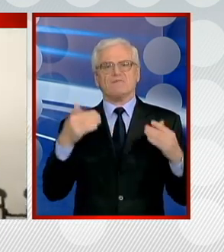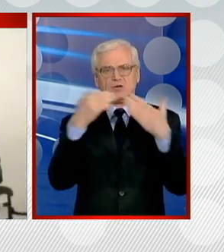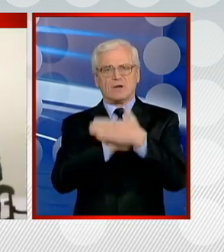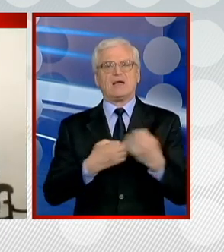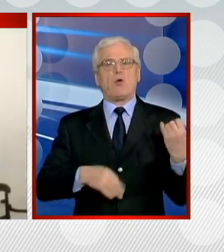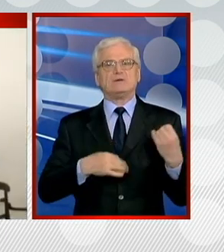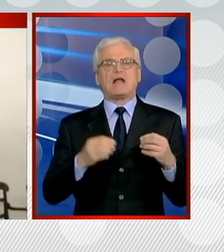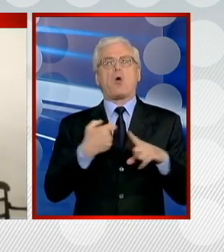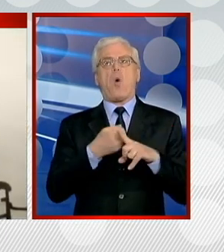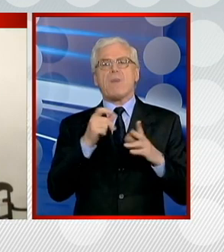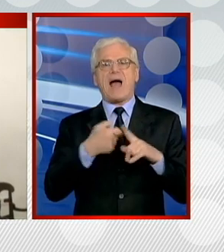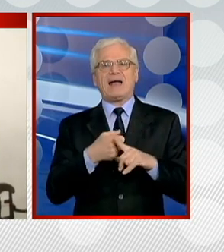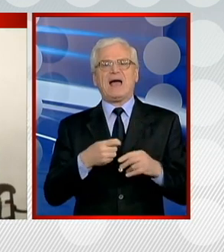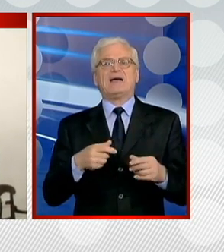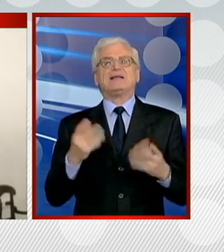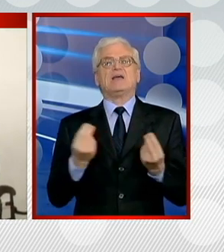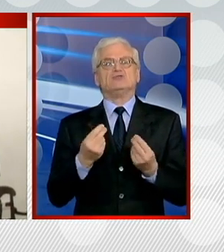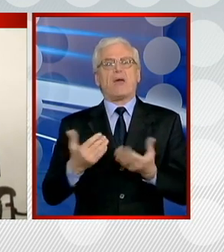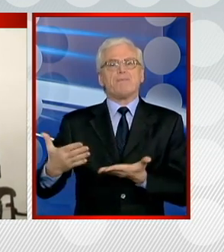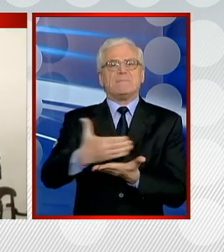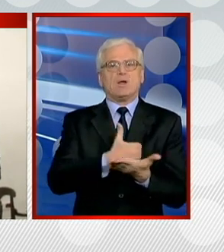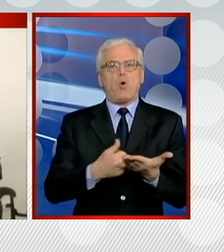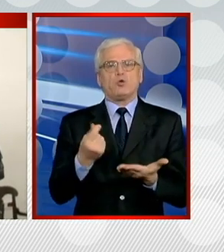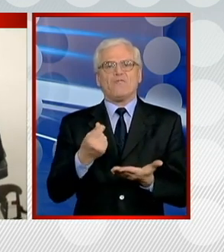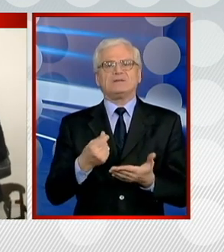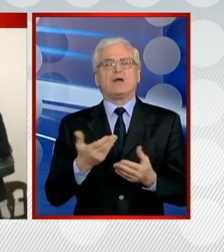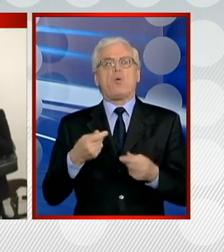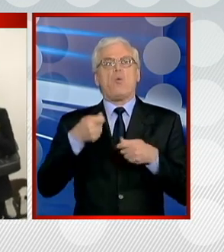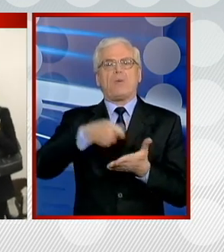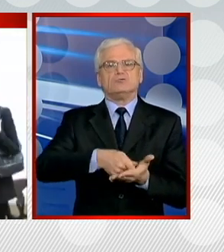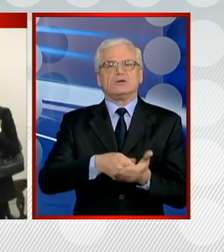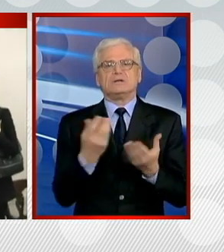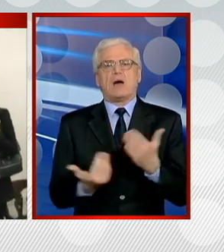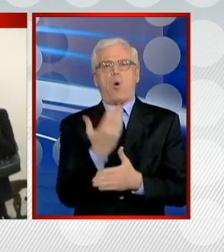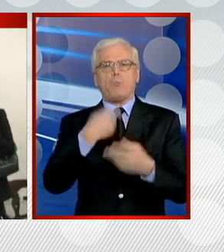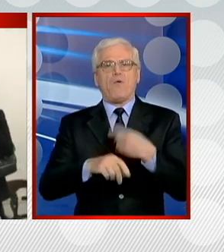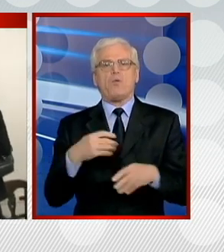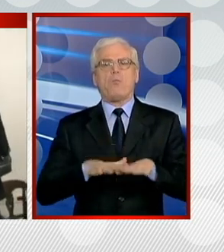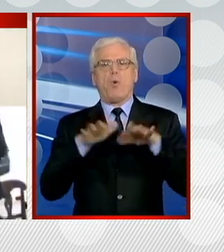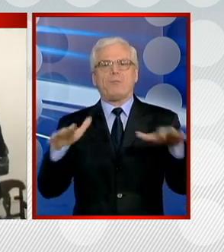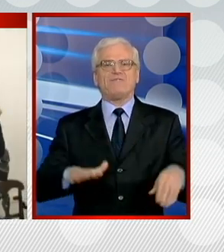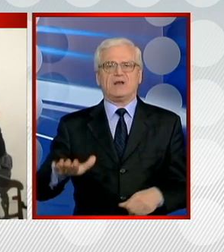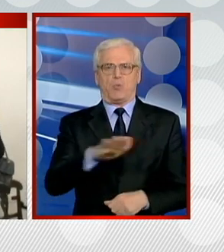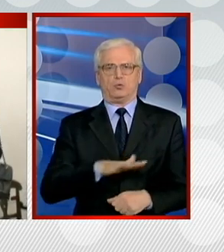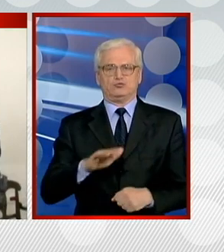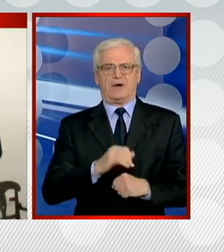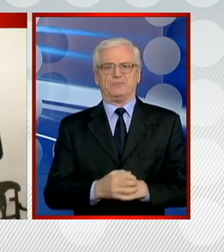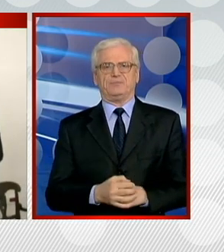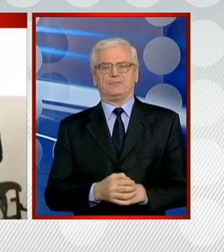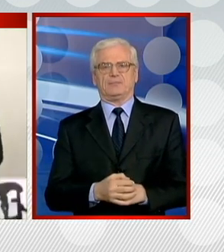Komak Areni humanitarni koncert, čiji će prihod biti uplaćen za obnovu poplavljenih područja.